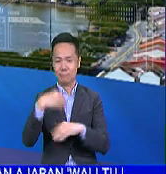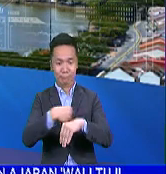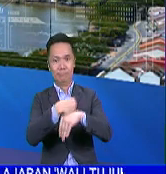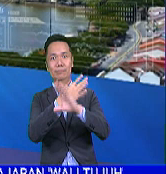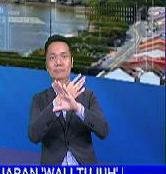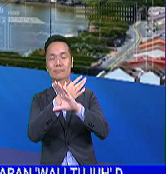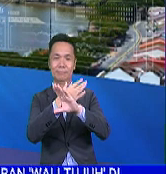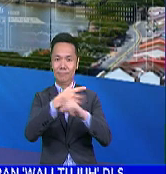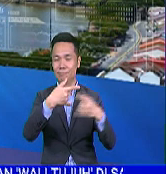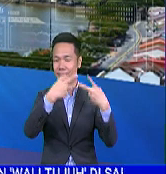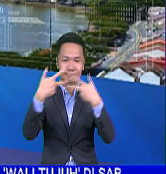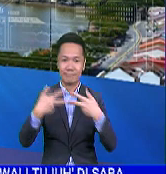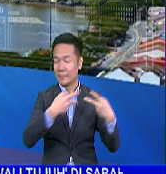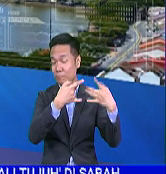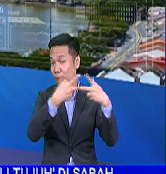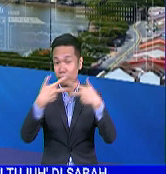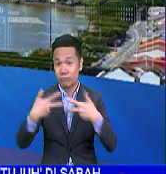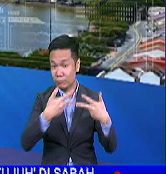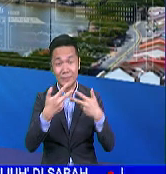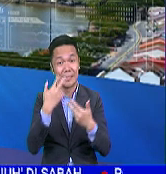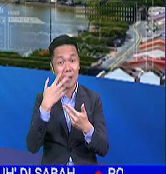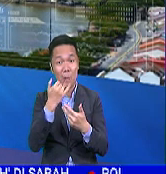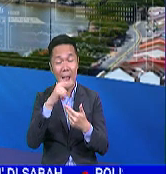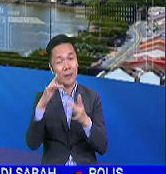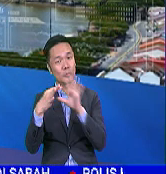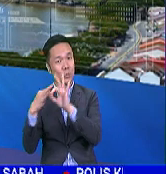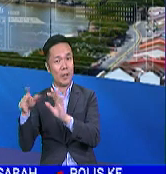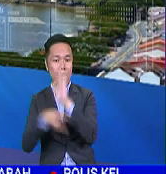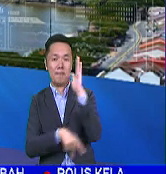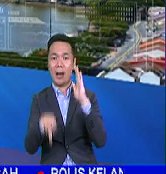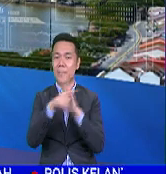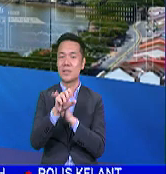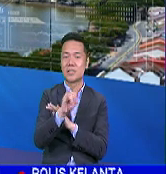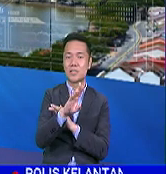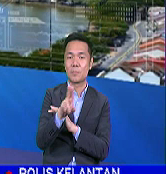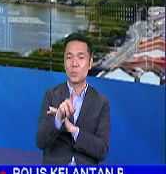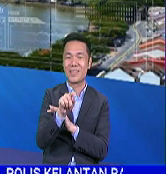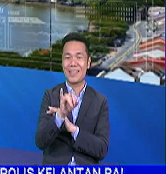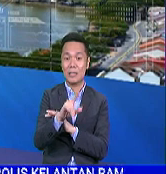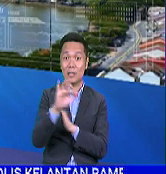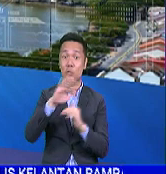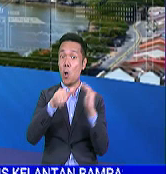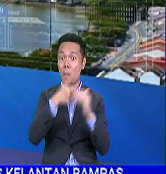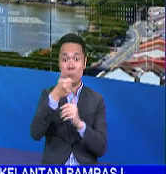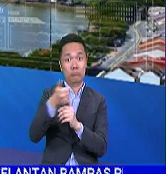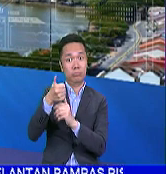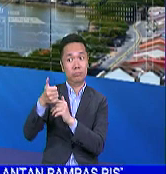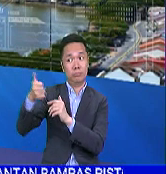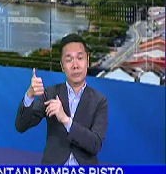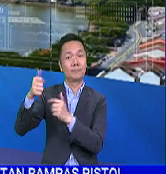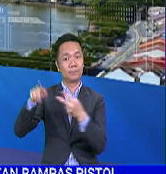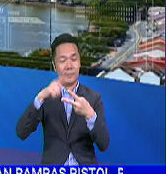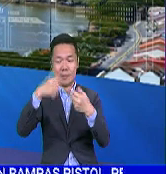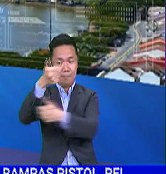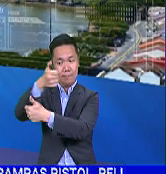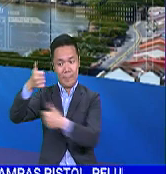dibuat secara maya anjuran jawatankuasa Perhubungan Parlimen Miri Sibuti yang menghimpunkan ketua-ketua masyarakat, komponen